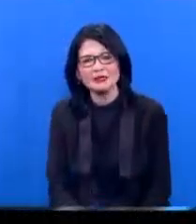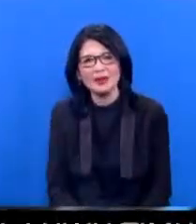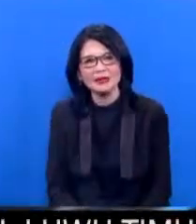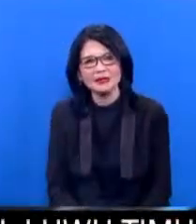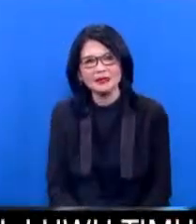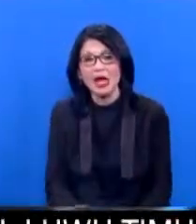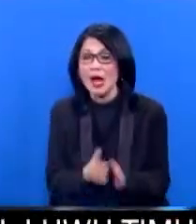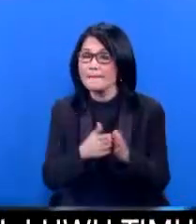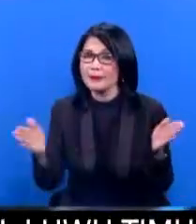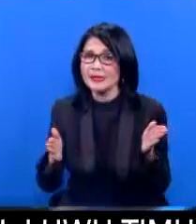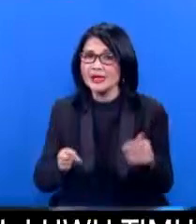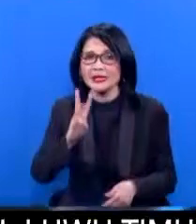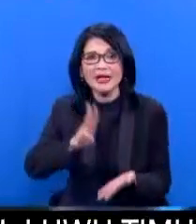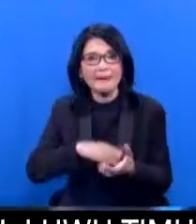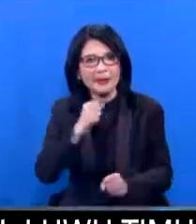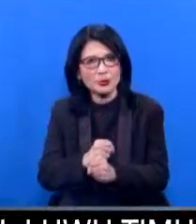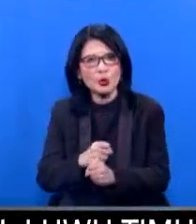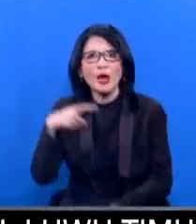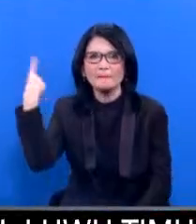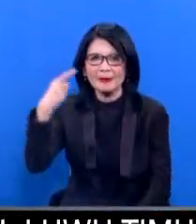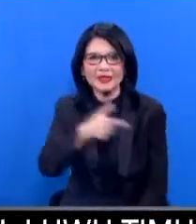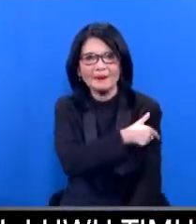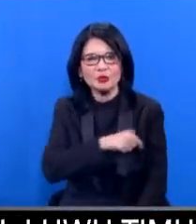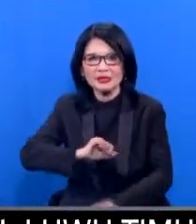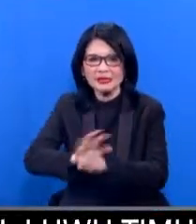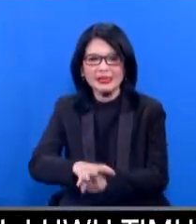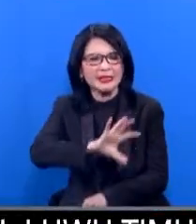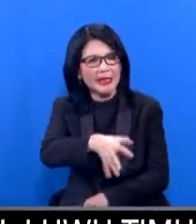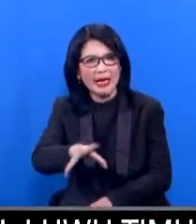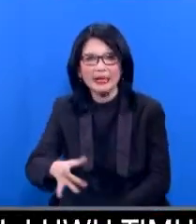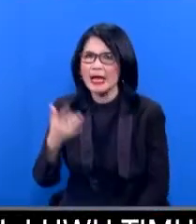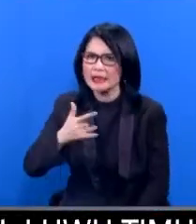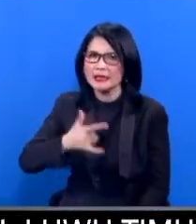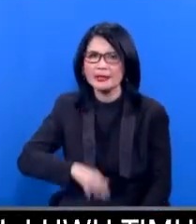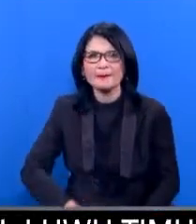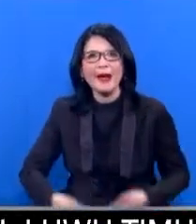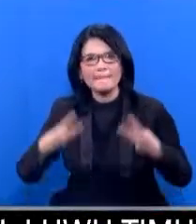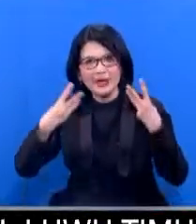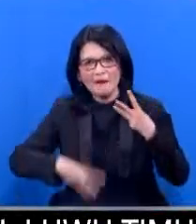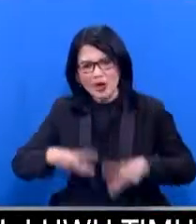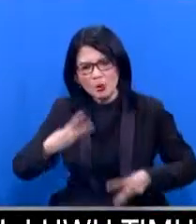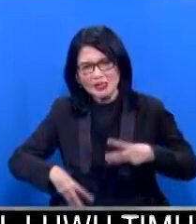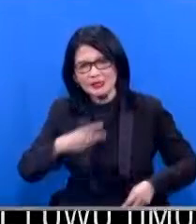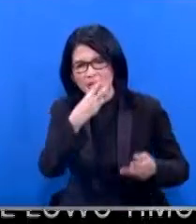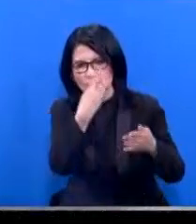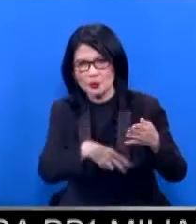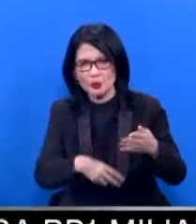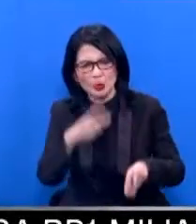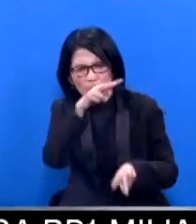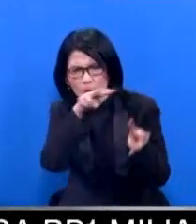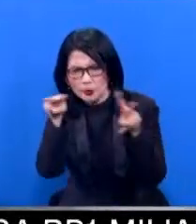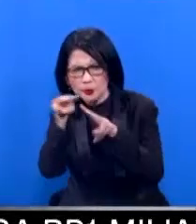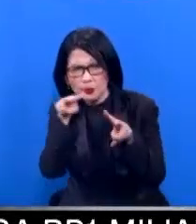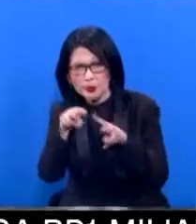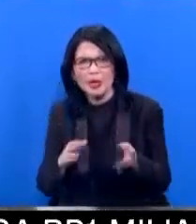perpanjangan dilakukan setiap 3 pekan, pemerintah dan Satgas COVID-19 di daerah harus melakukan evaluasi setiap minggu untuk melakukan pemantauan